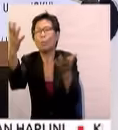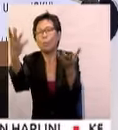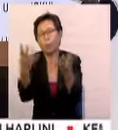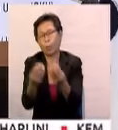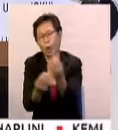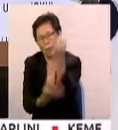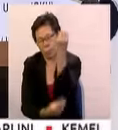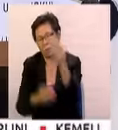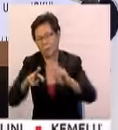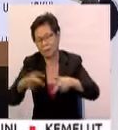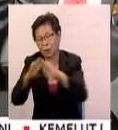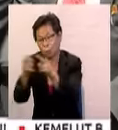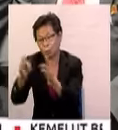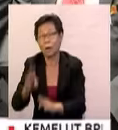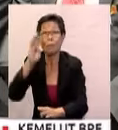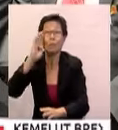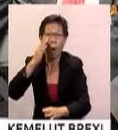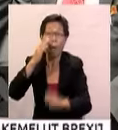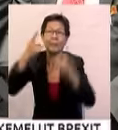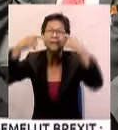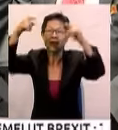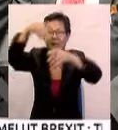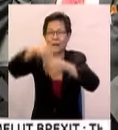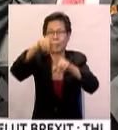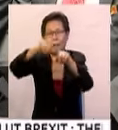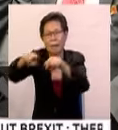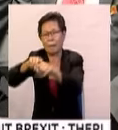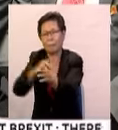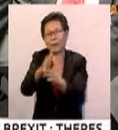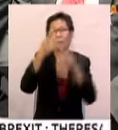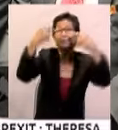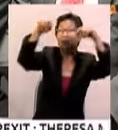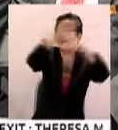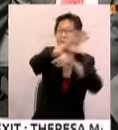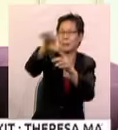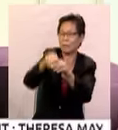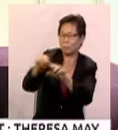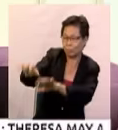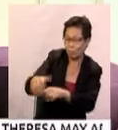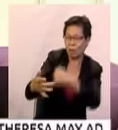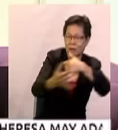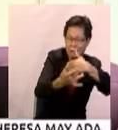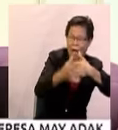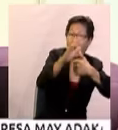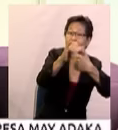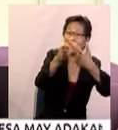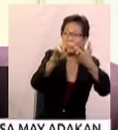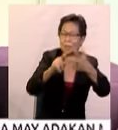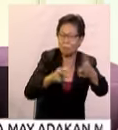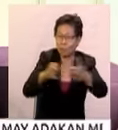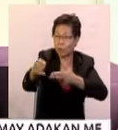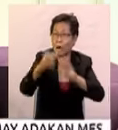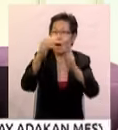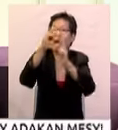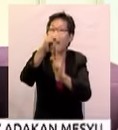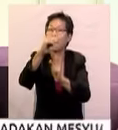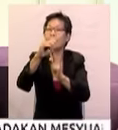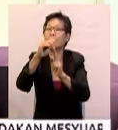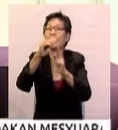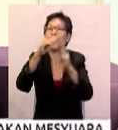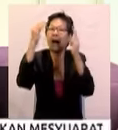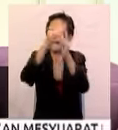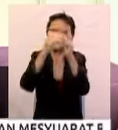selain melahirkan usahawan Bumiputera yang berjaya dalam pelbagai bidang termasuk pertanian, teknologi maklumat, pengurusan acara majlis dan